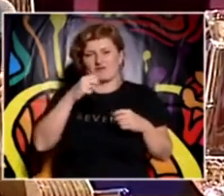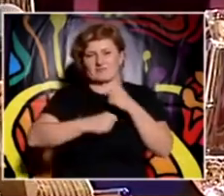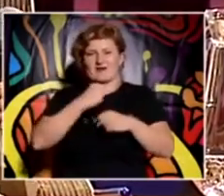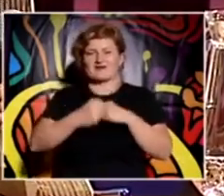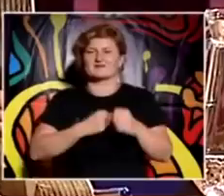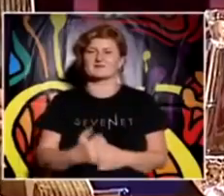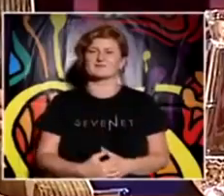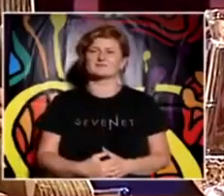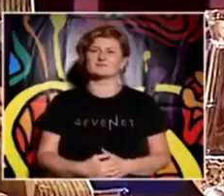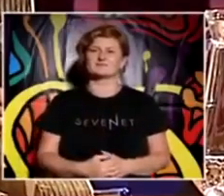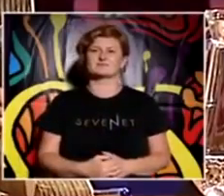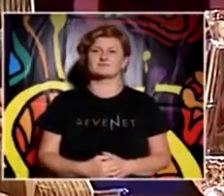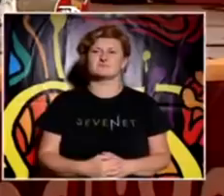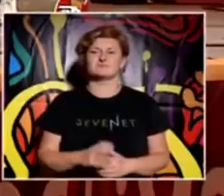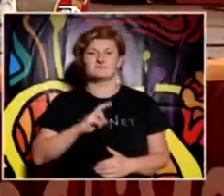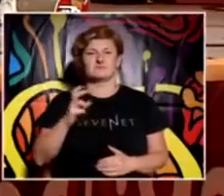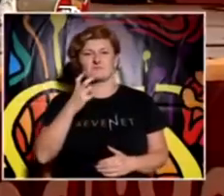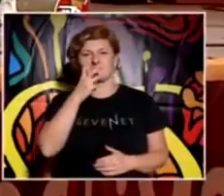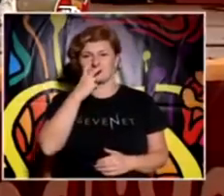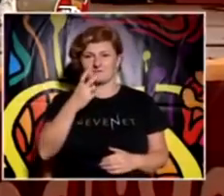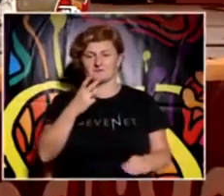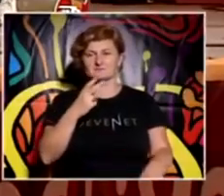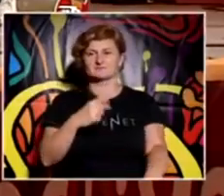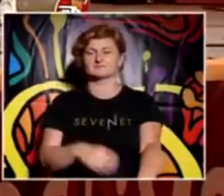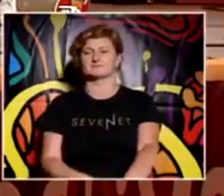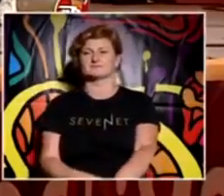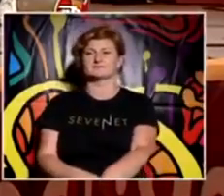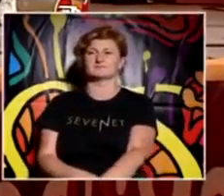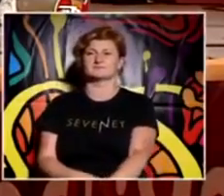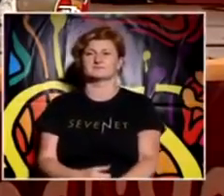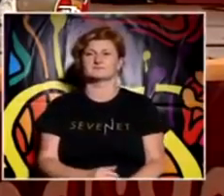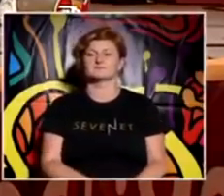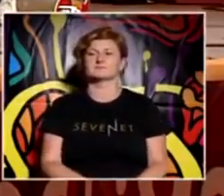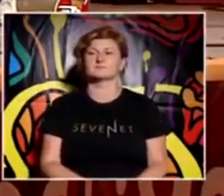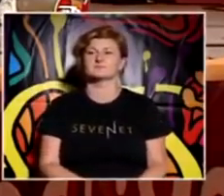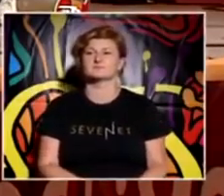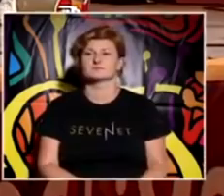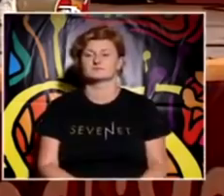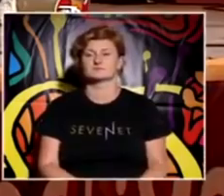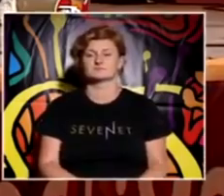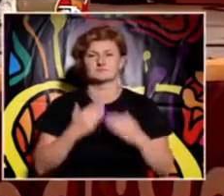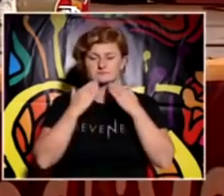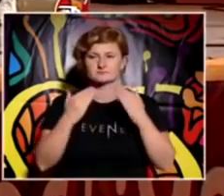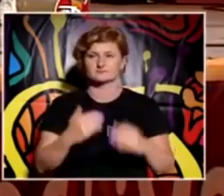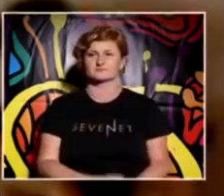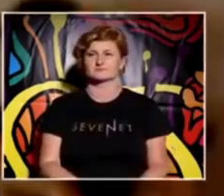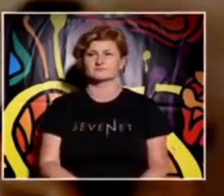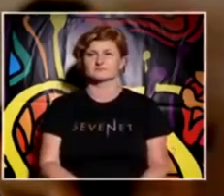zdjęcie, oni wiszą w jakichś dziwnych rzeczach na drzewie, więc trudno wtedy pracować, ale tak to też wygląda. Dziękujemy bardzo.